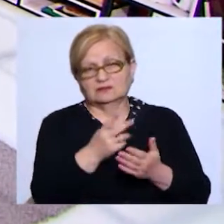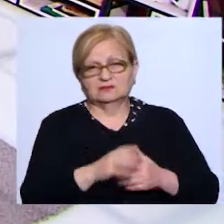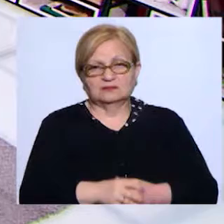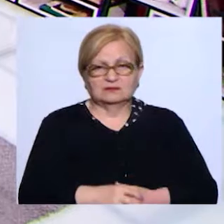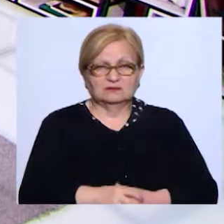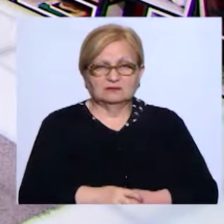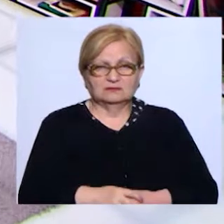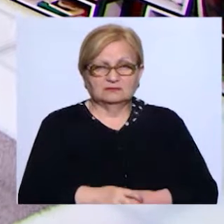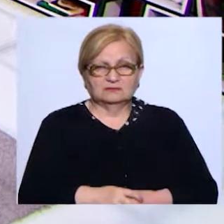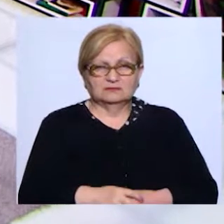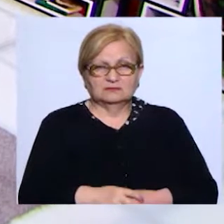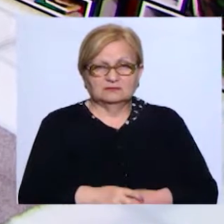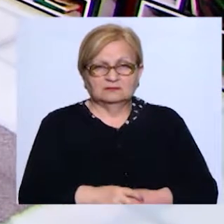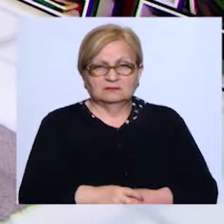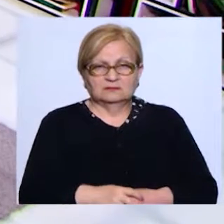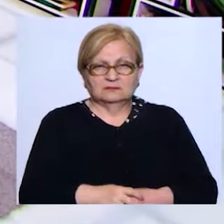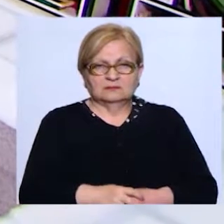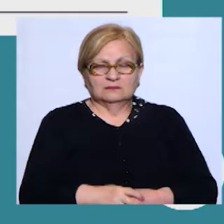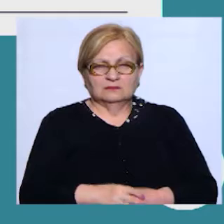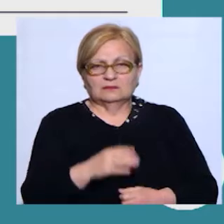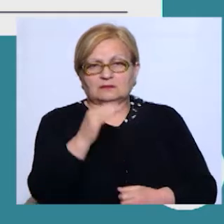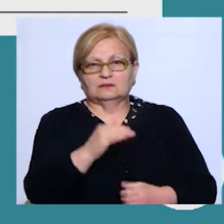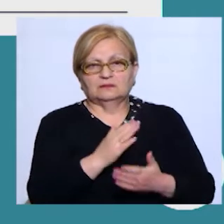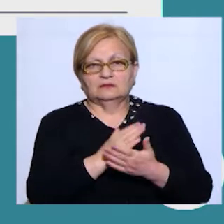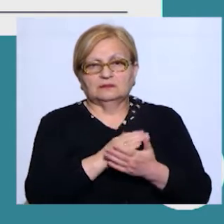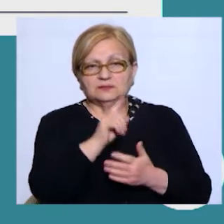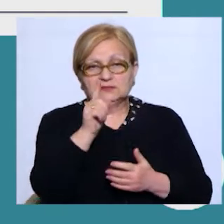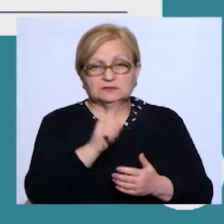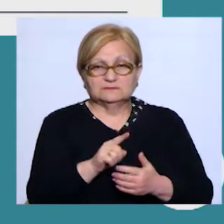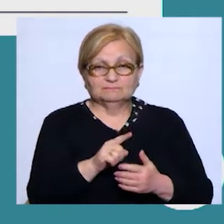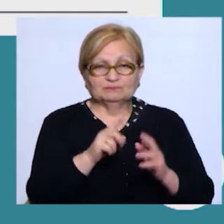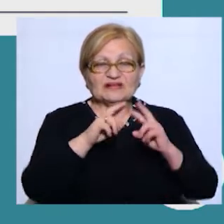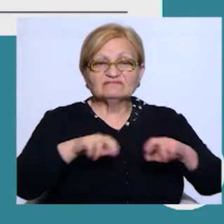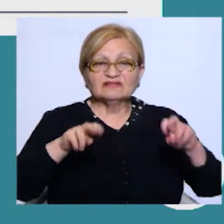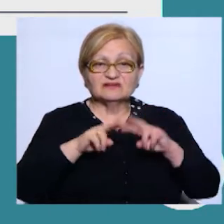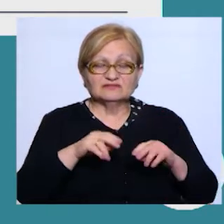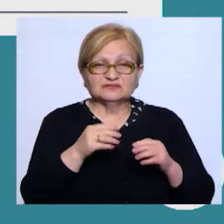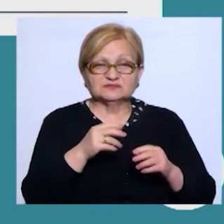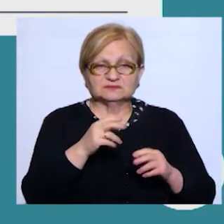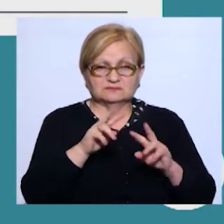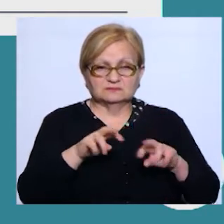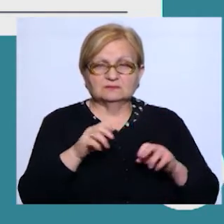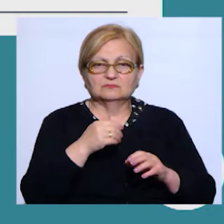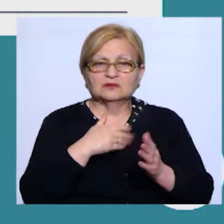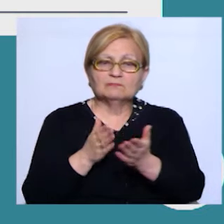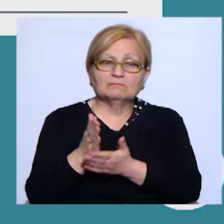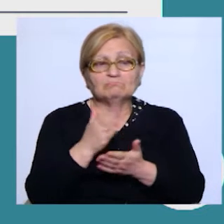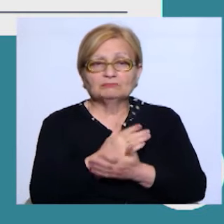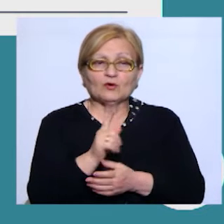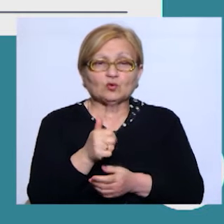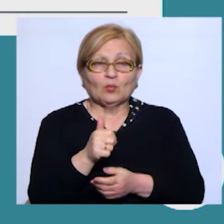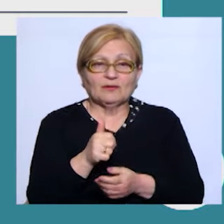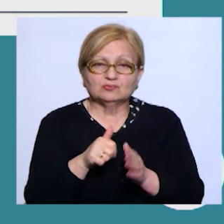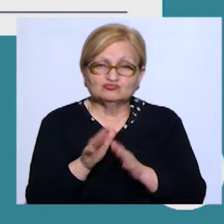და გავაკეთოთ. ქვემოთ არის ჩამოთვლილი საკითხები და ანუ კვლევისათვის რომელი მეთოდის გამოყენება იქნება